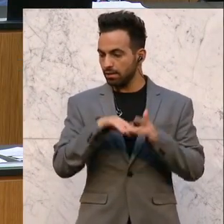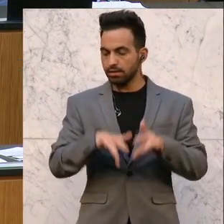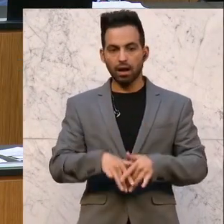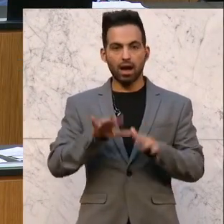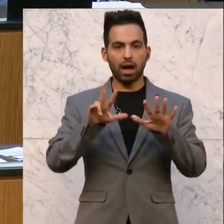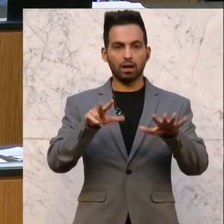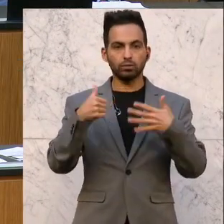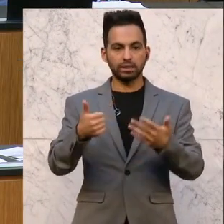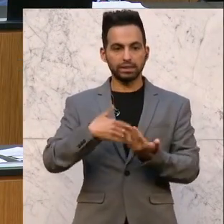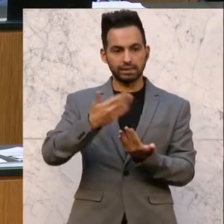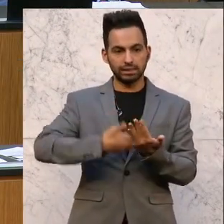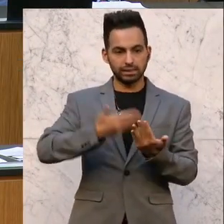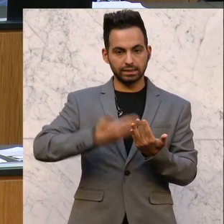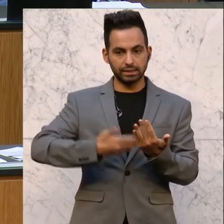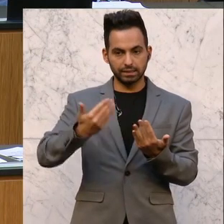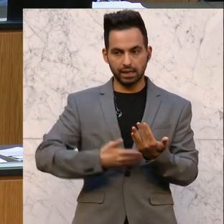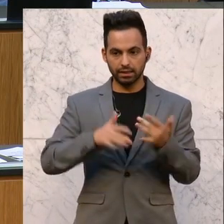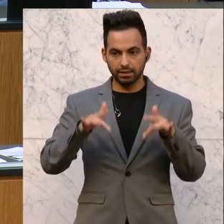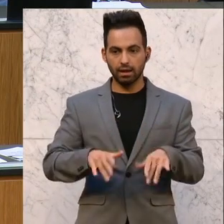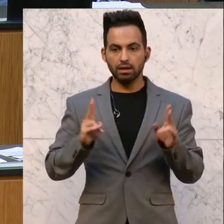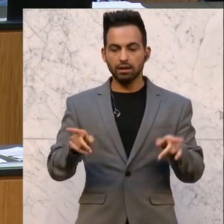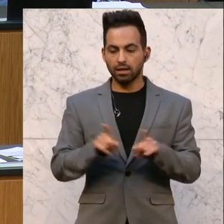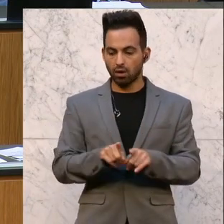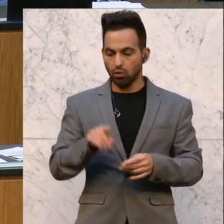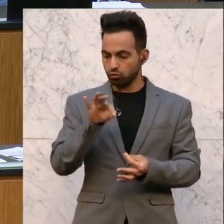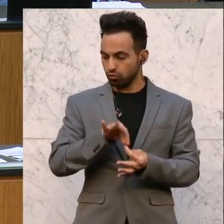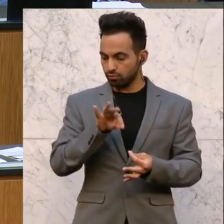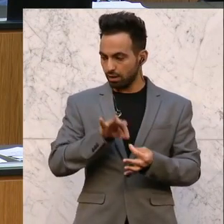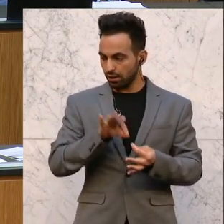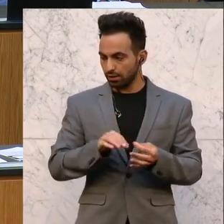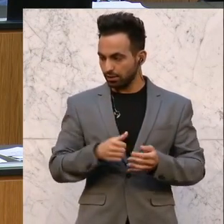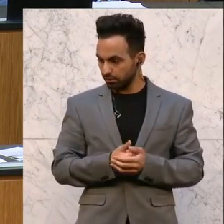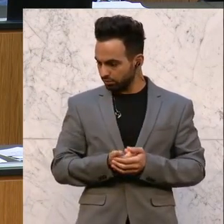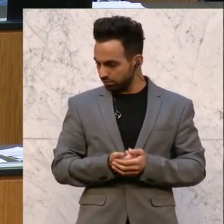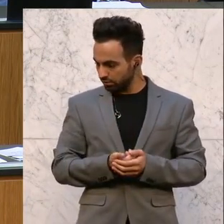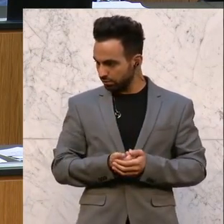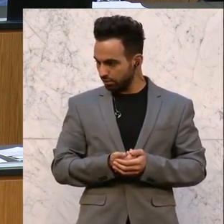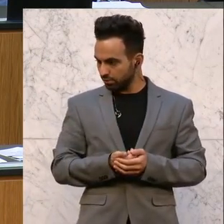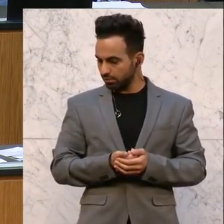Seiten das wollen wir uns aber auch ersparen weil sie relativ mühsam und sinnlos ist vielleicht